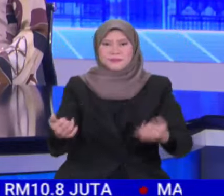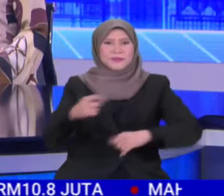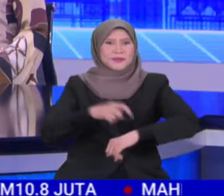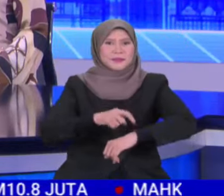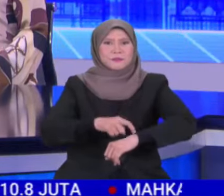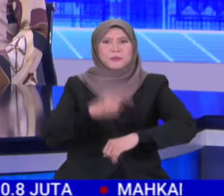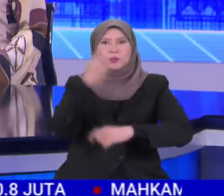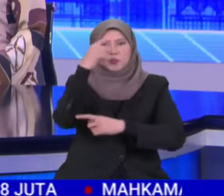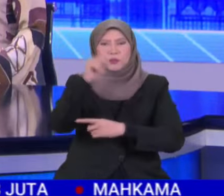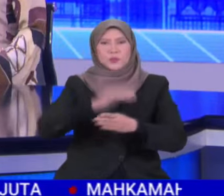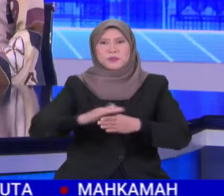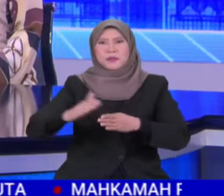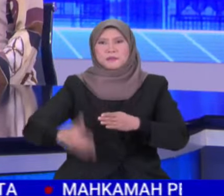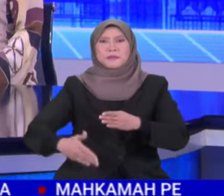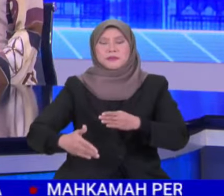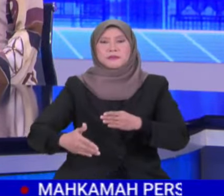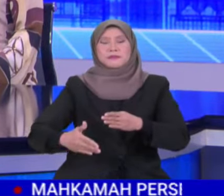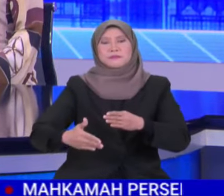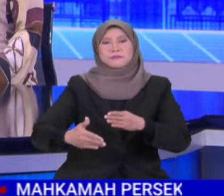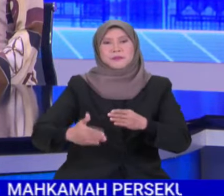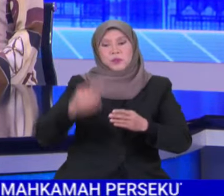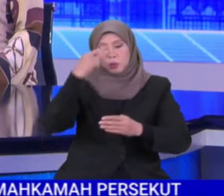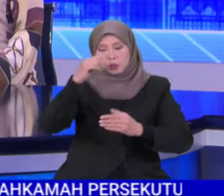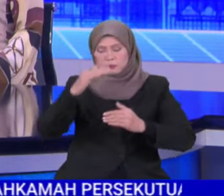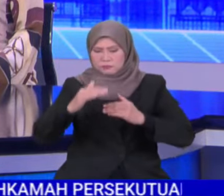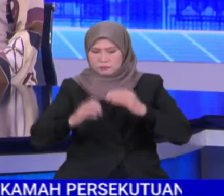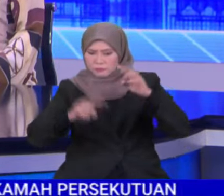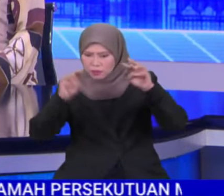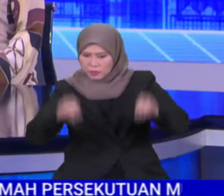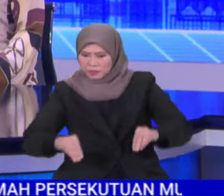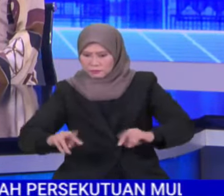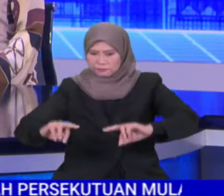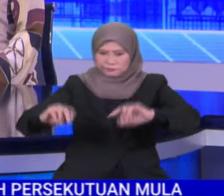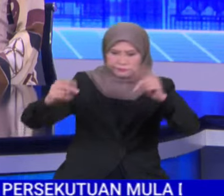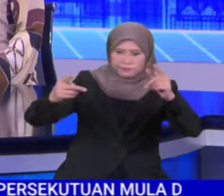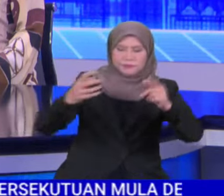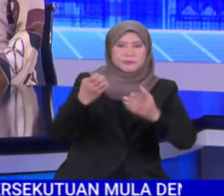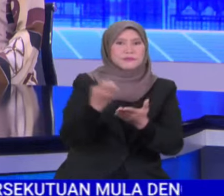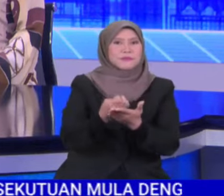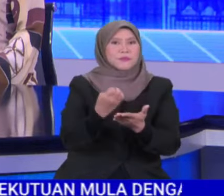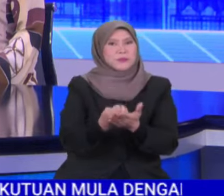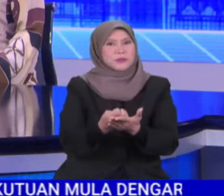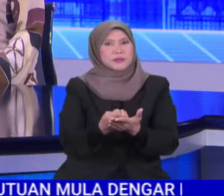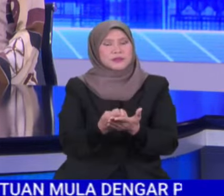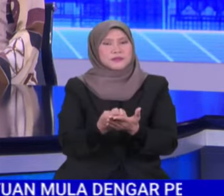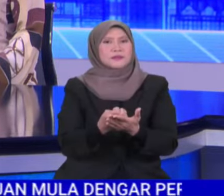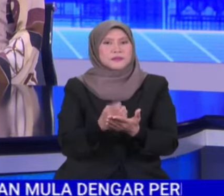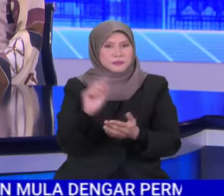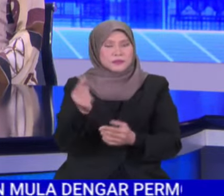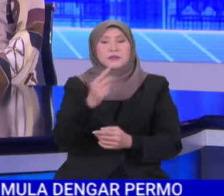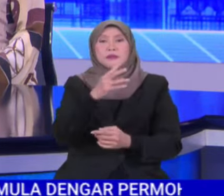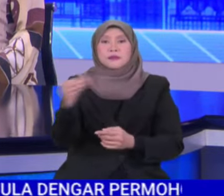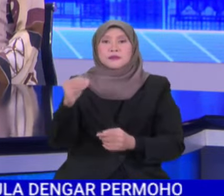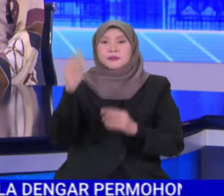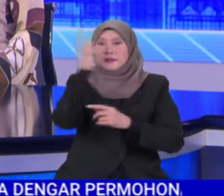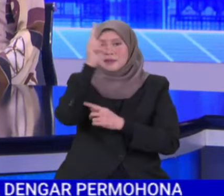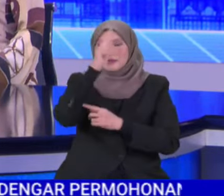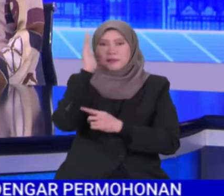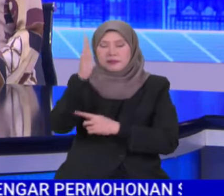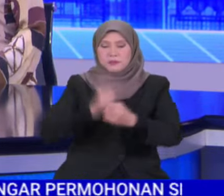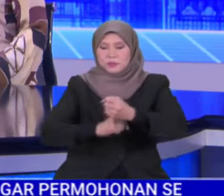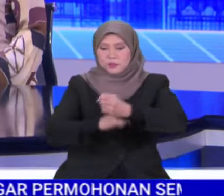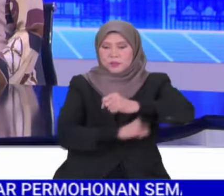masanya untuk menamatkan salah ukur kemajuan manusia dengan pertumbuhan ekonomi semata-mata. Justru kerajaan akan